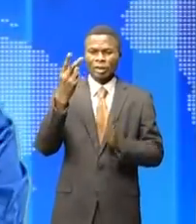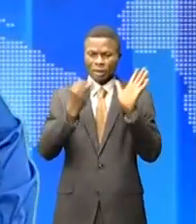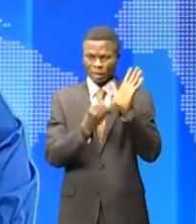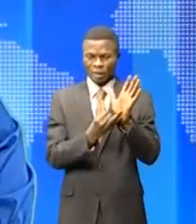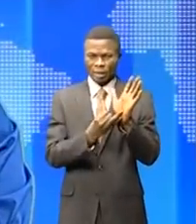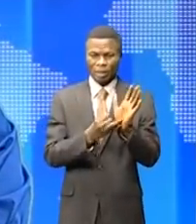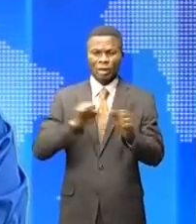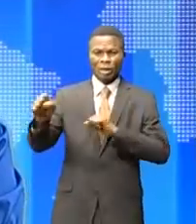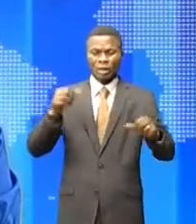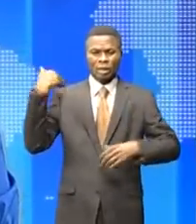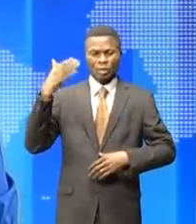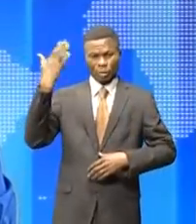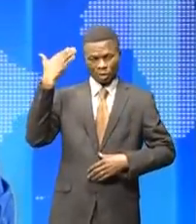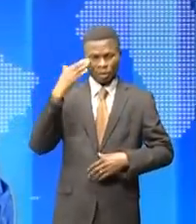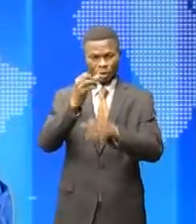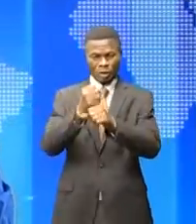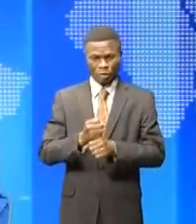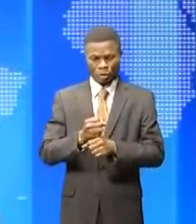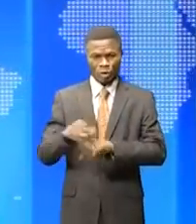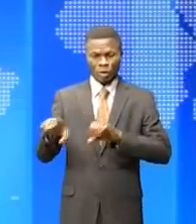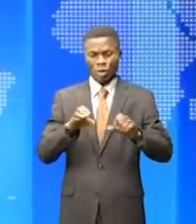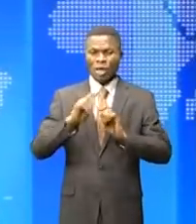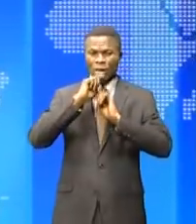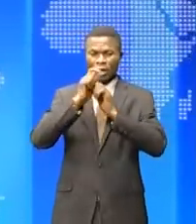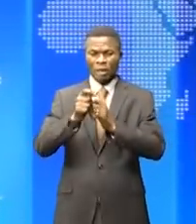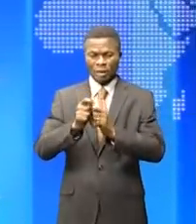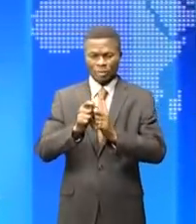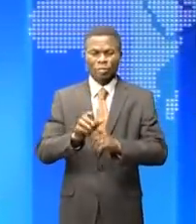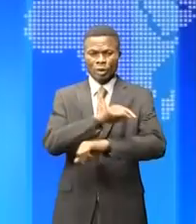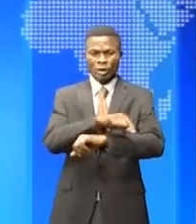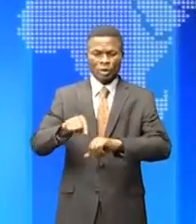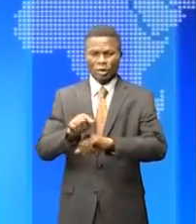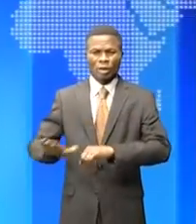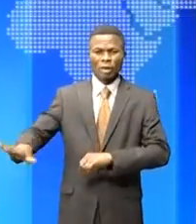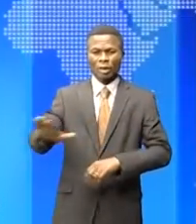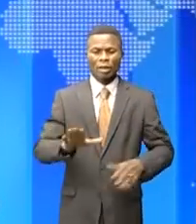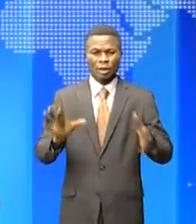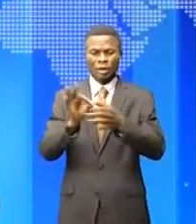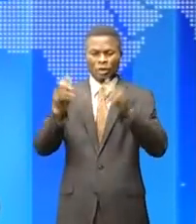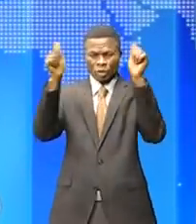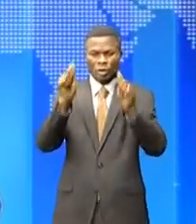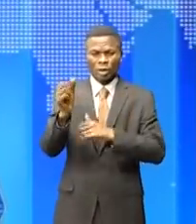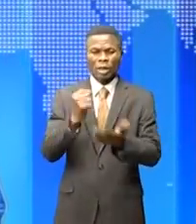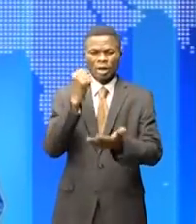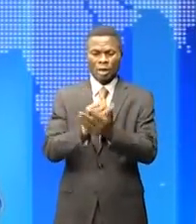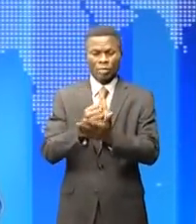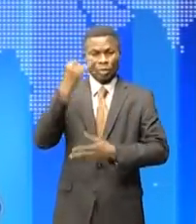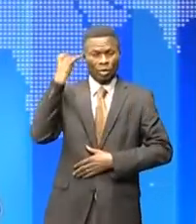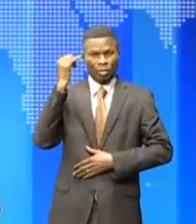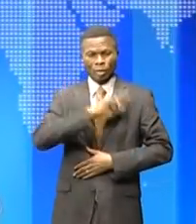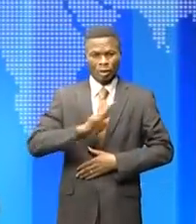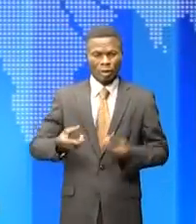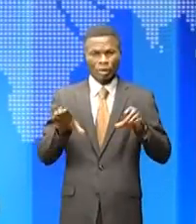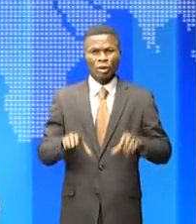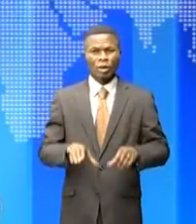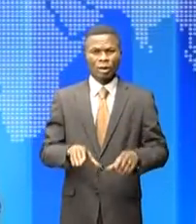d'état en bénéficier d'une cérémonie à la cité de l'union africaine et puis l'ambassadeur de l'inde en république démocratique